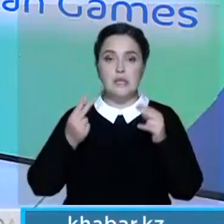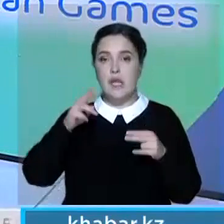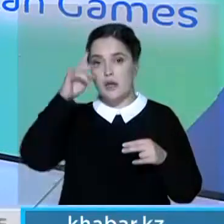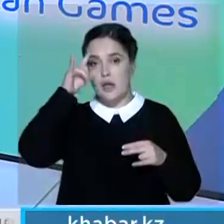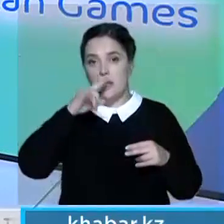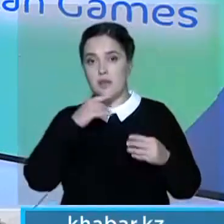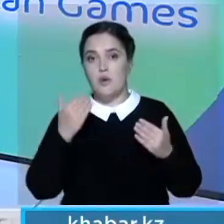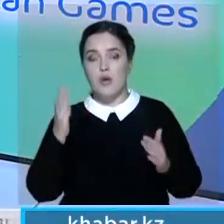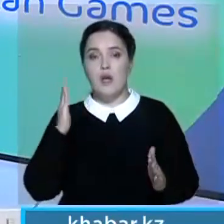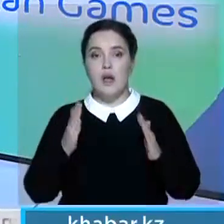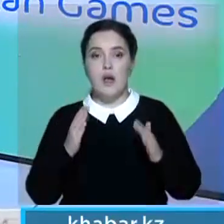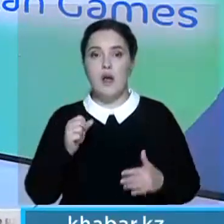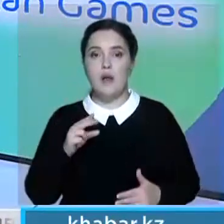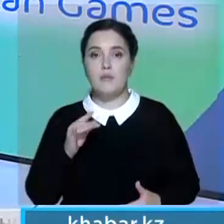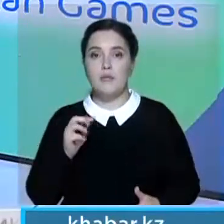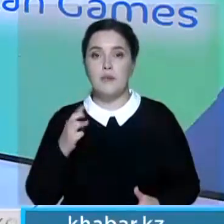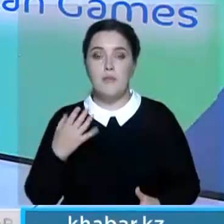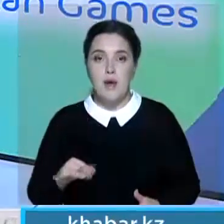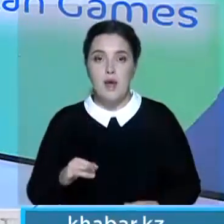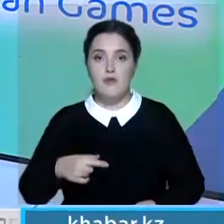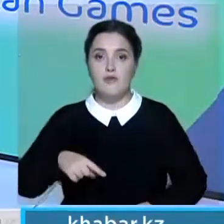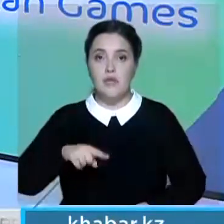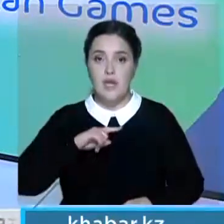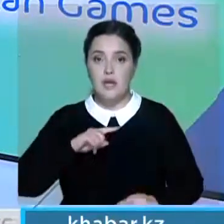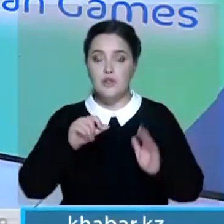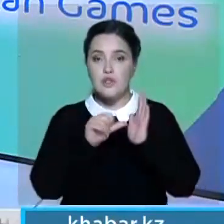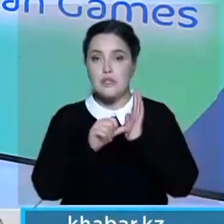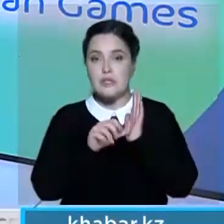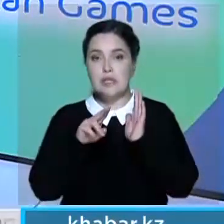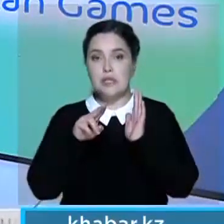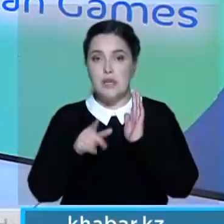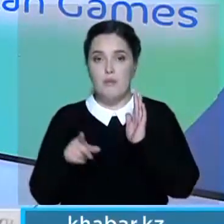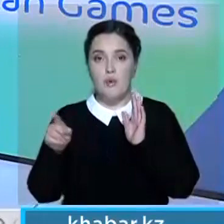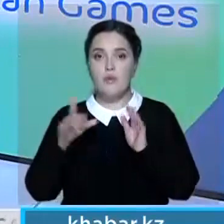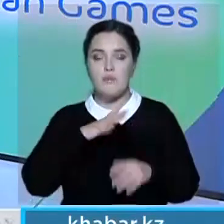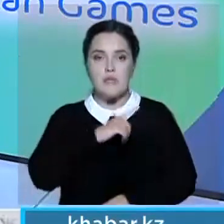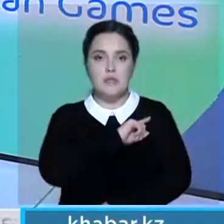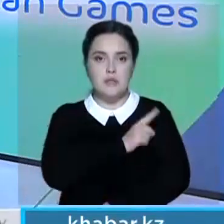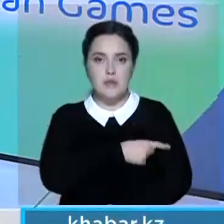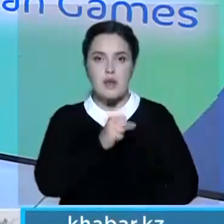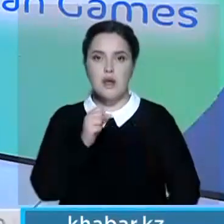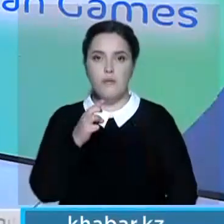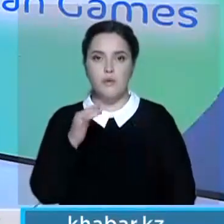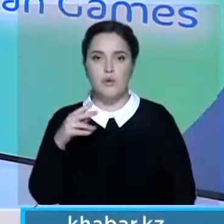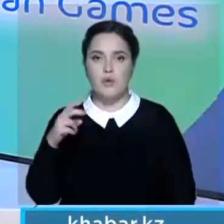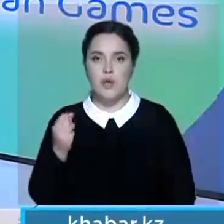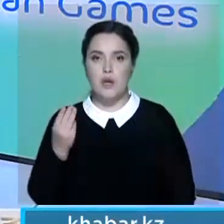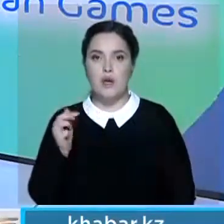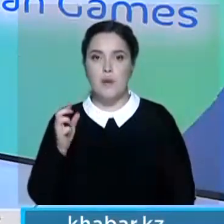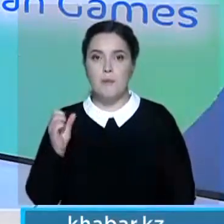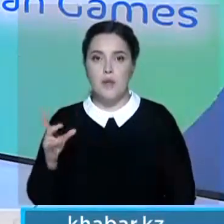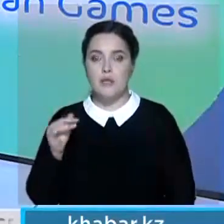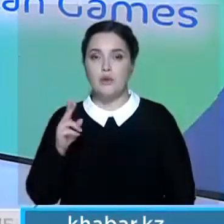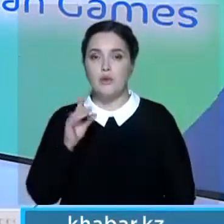принес сегодня каратист Кайсар Алпыспаев. В финале весовой категории до 60 килограммов он оказался сильнее Абдуллы Шаабана